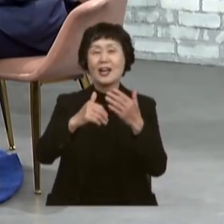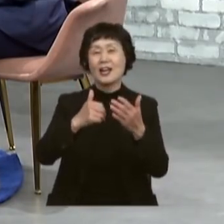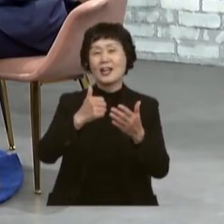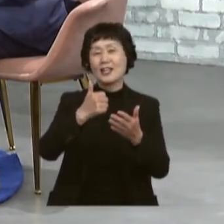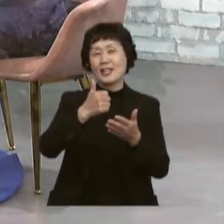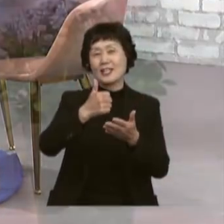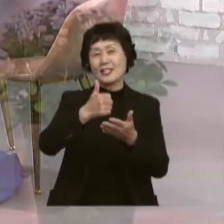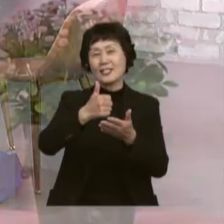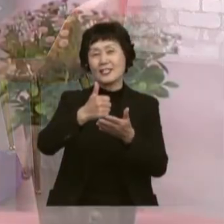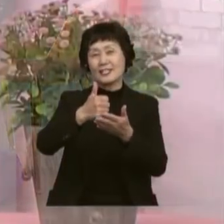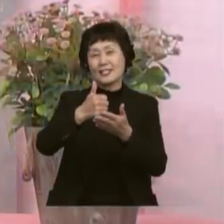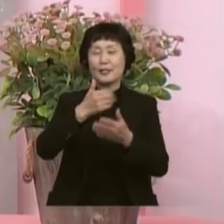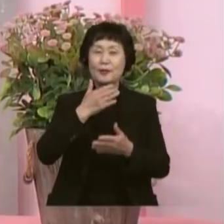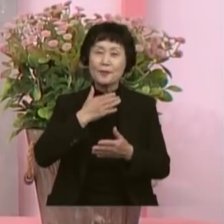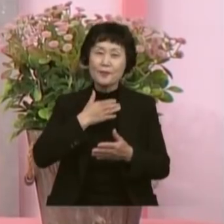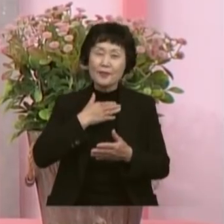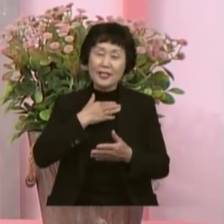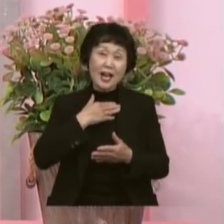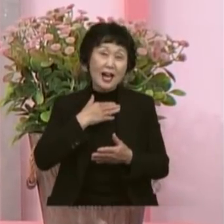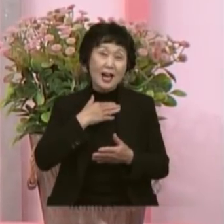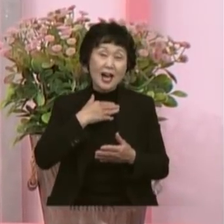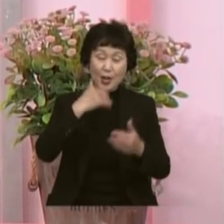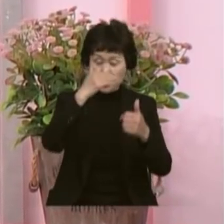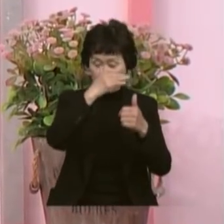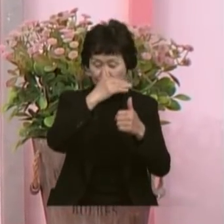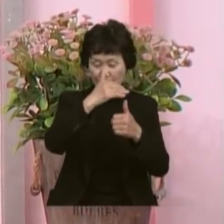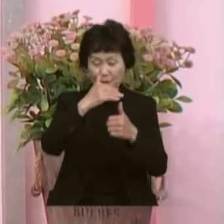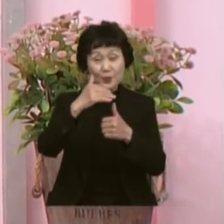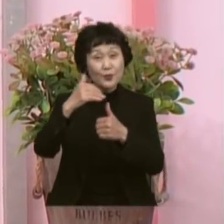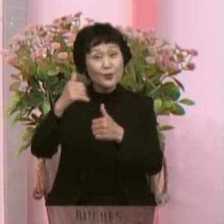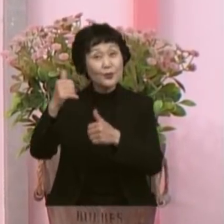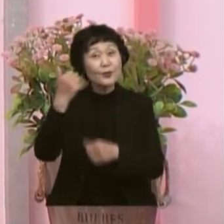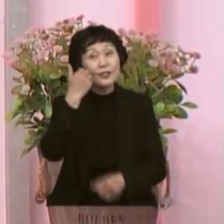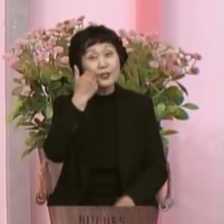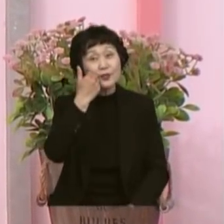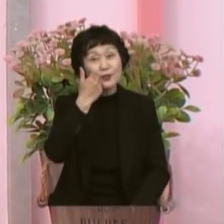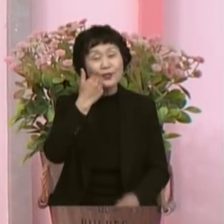하나님 나를 부르신 이가